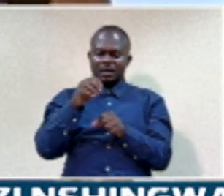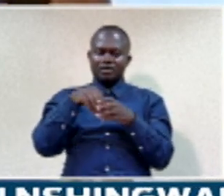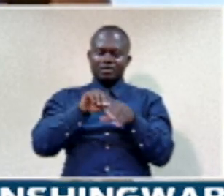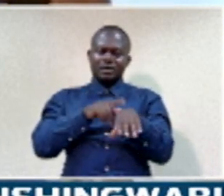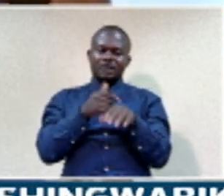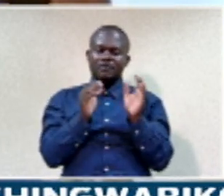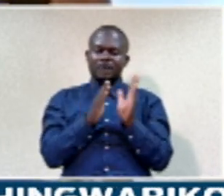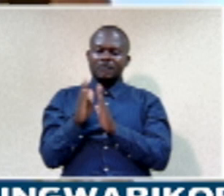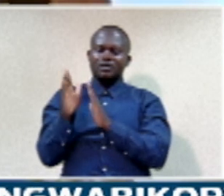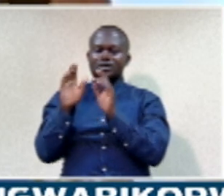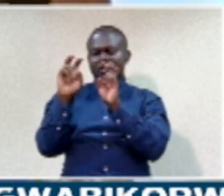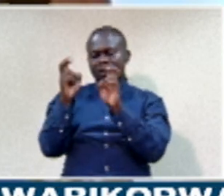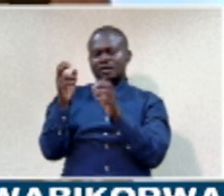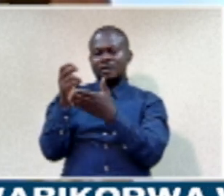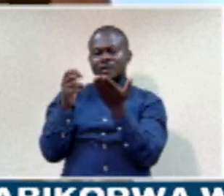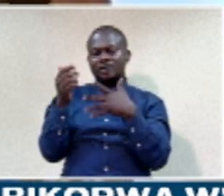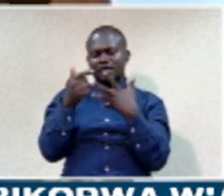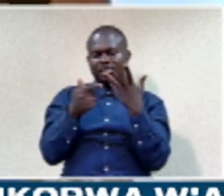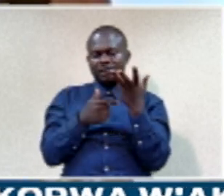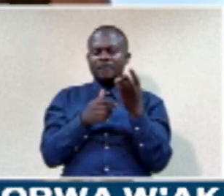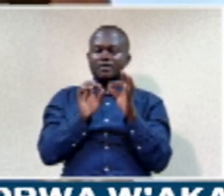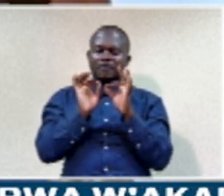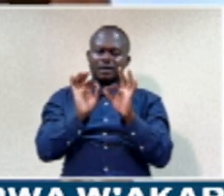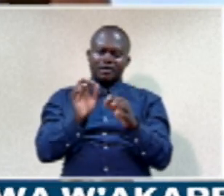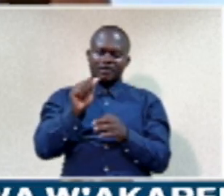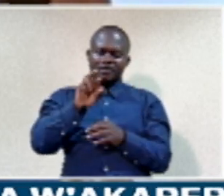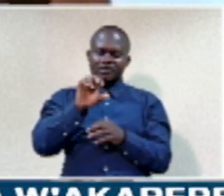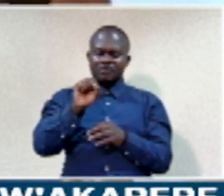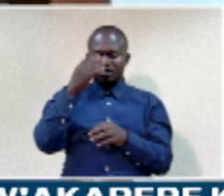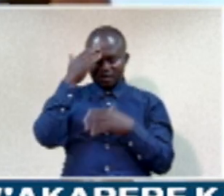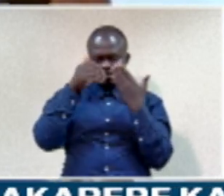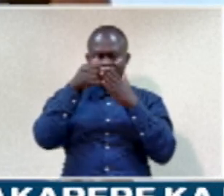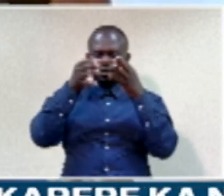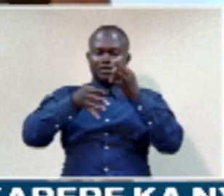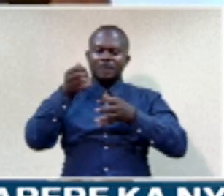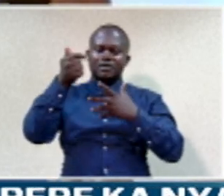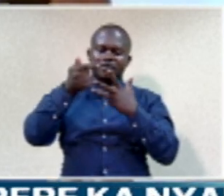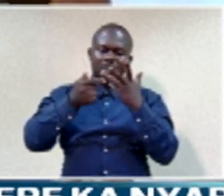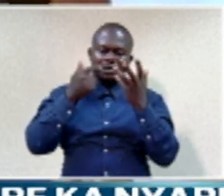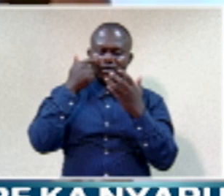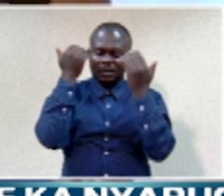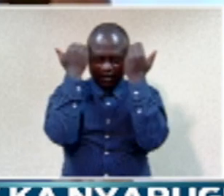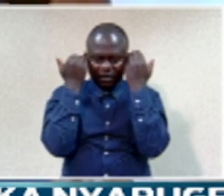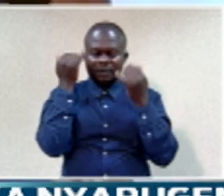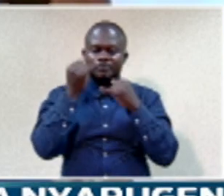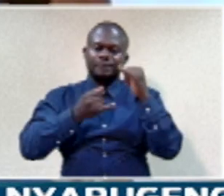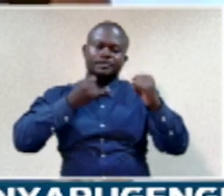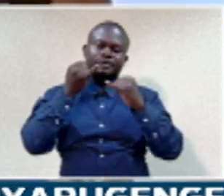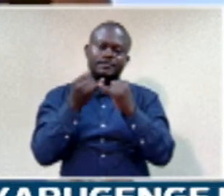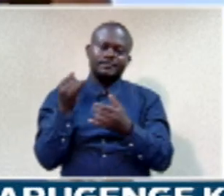wenda bagitegura yuko ibintu byajya mu buryo Arusha kugira ngo babashe kumuburanisha. Ibyo ngibyo bireba urukiko mpuzamahanga,